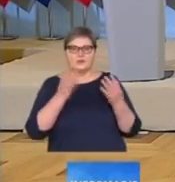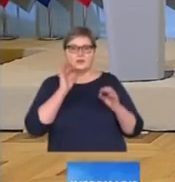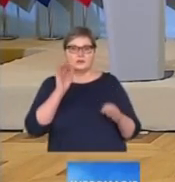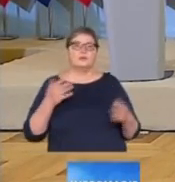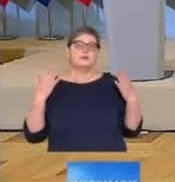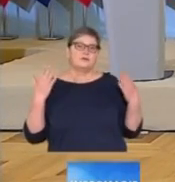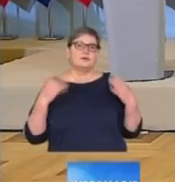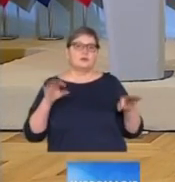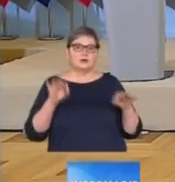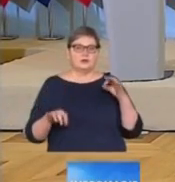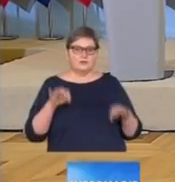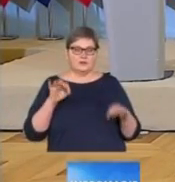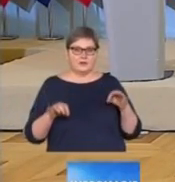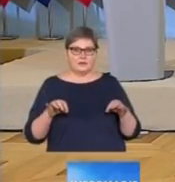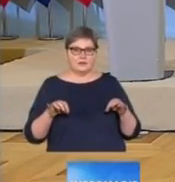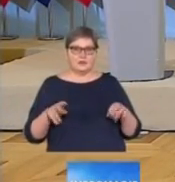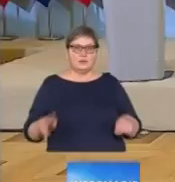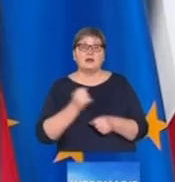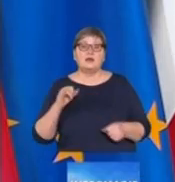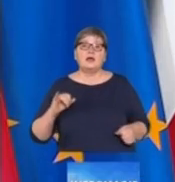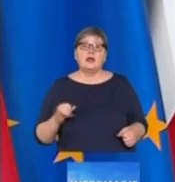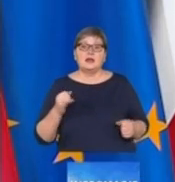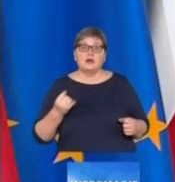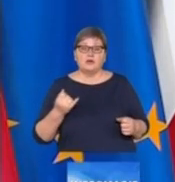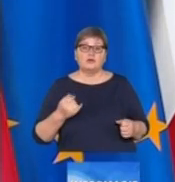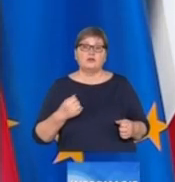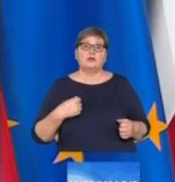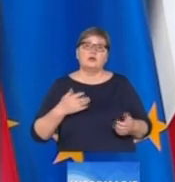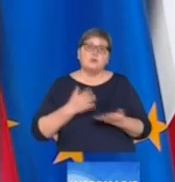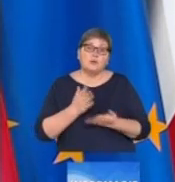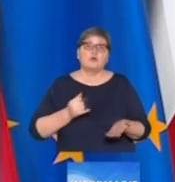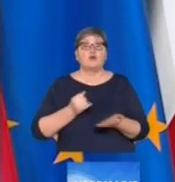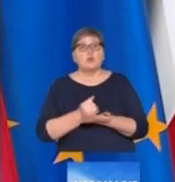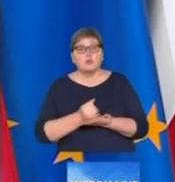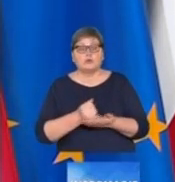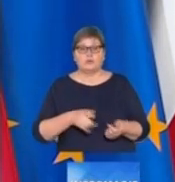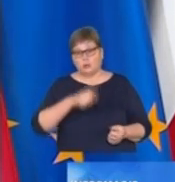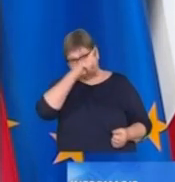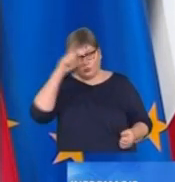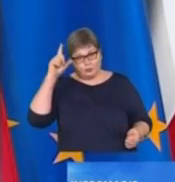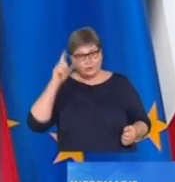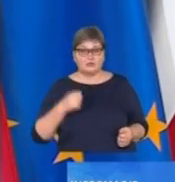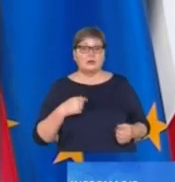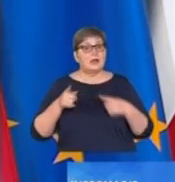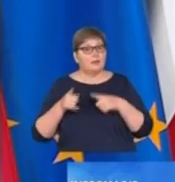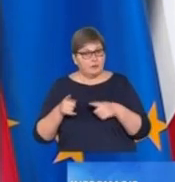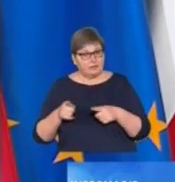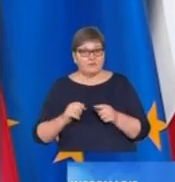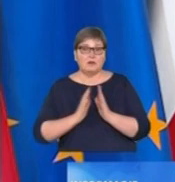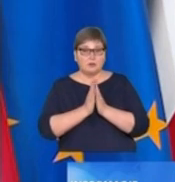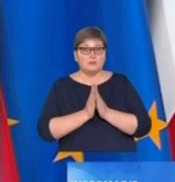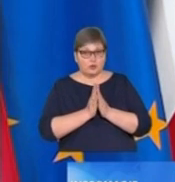źródła finansowania samorządów i 3. poprawa jakości usług publicznych, dodał Michał Cieślak. Namawiam i proszę o to,